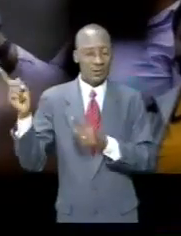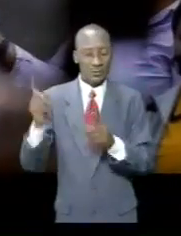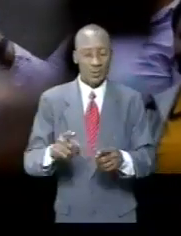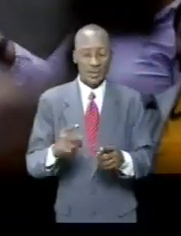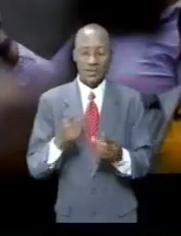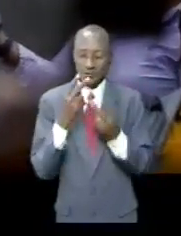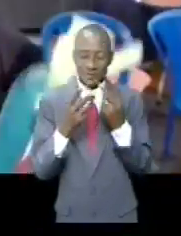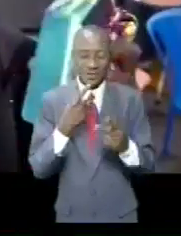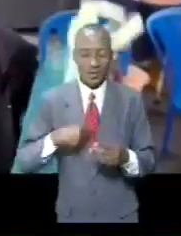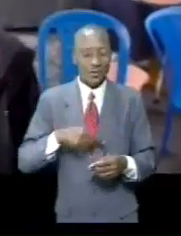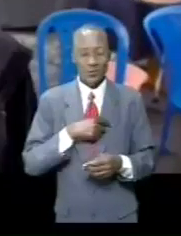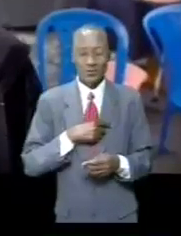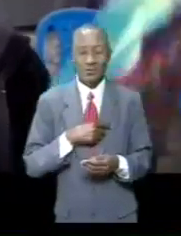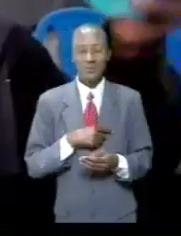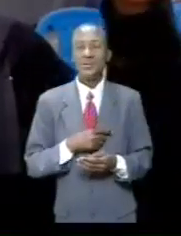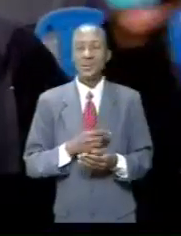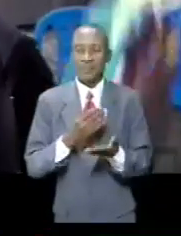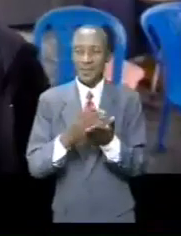temps à autre.